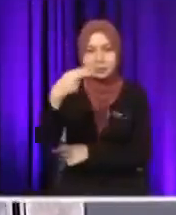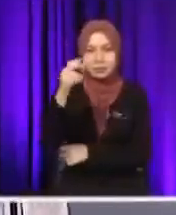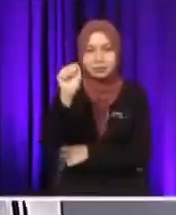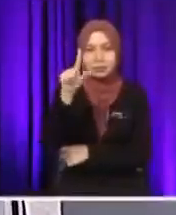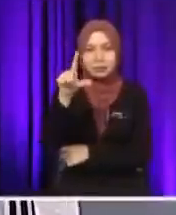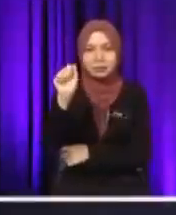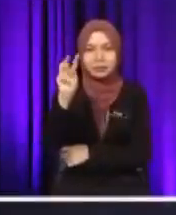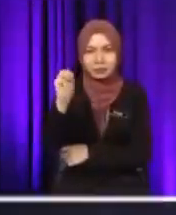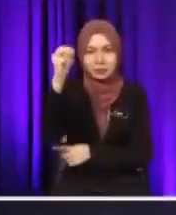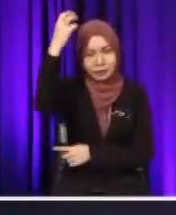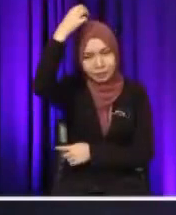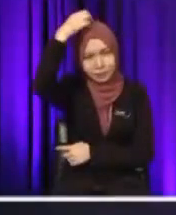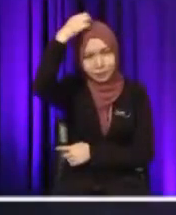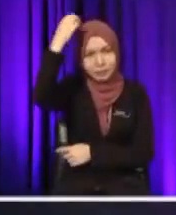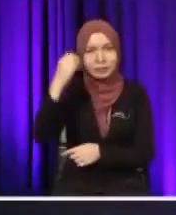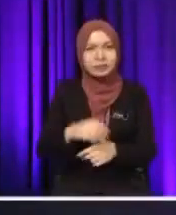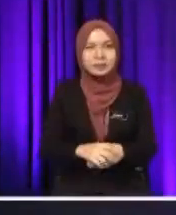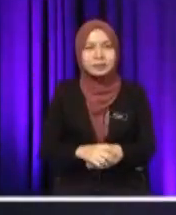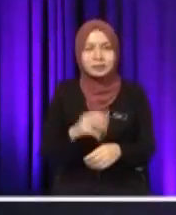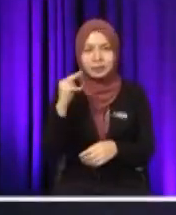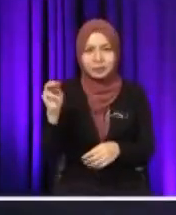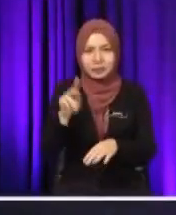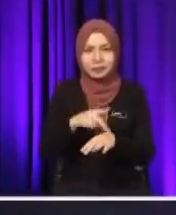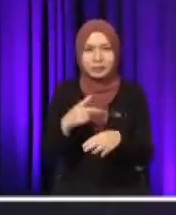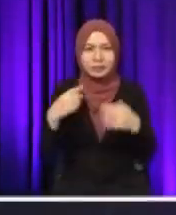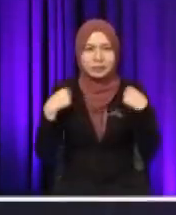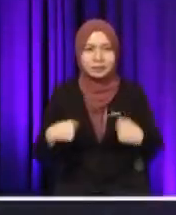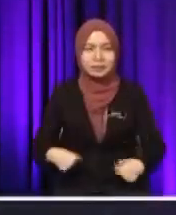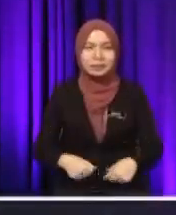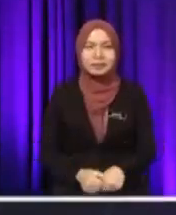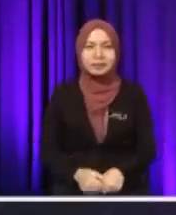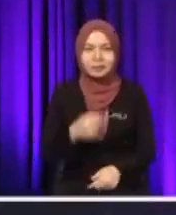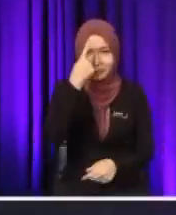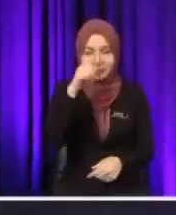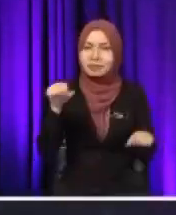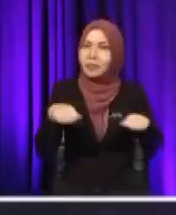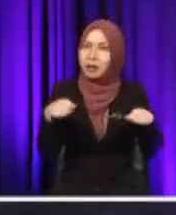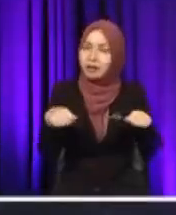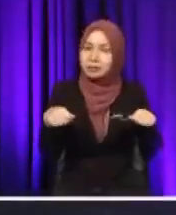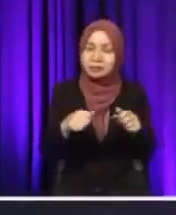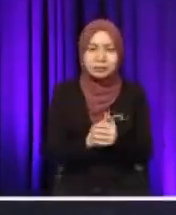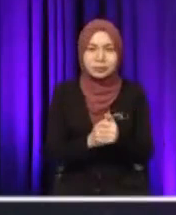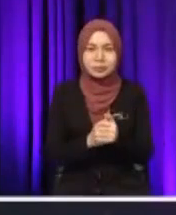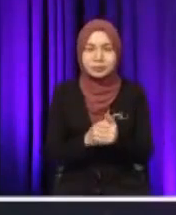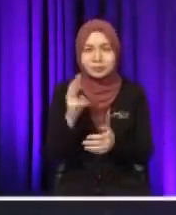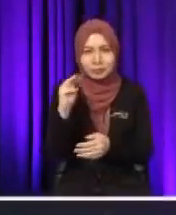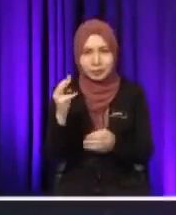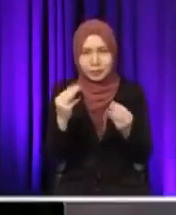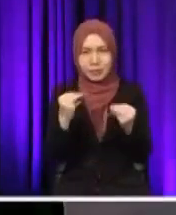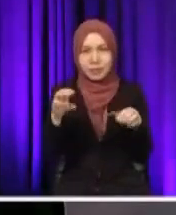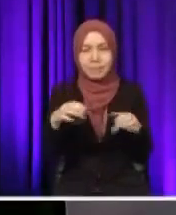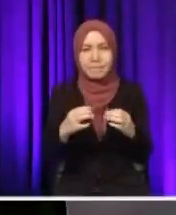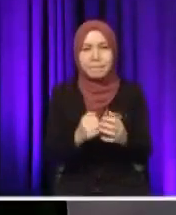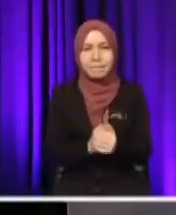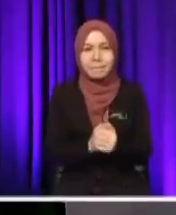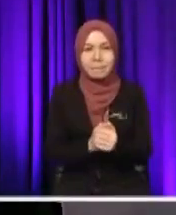Alia. Okey, saya nampak mereka ni pakai apron. Hari ni ada masak-masak ke cikgu? Kita dia nak buat apa ni? Dia nak buat sesuatu yang Chris nak tahu